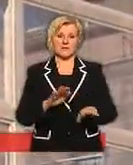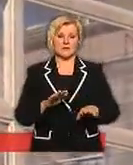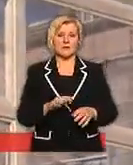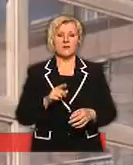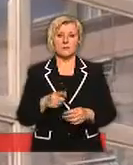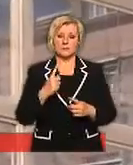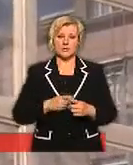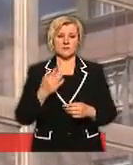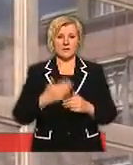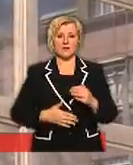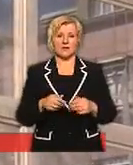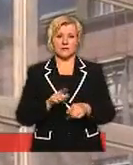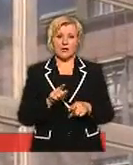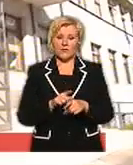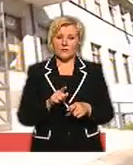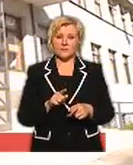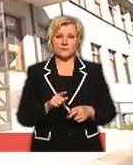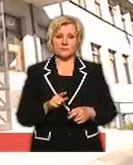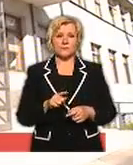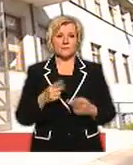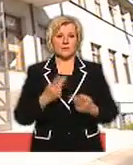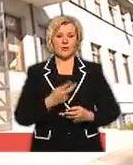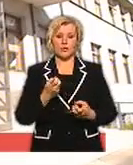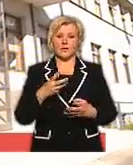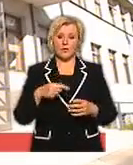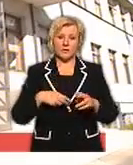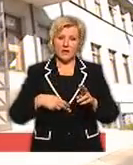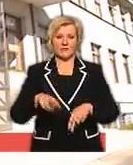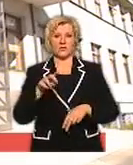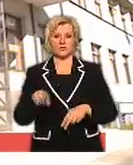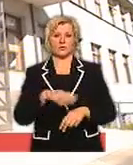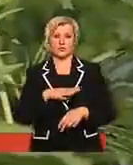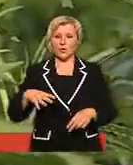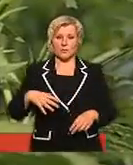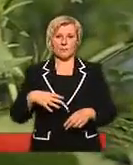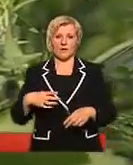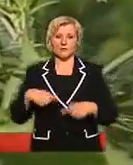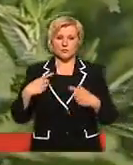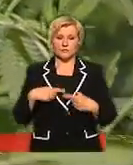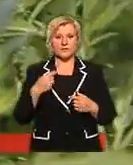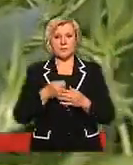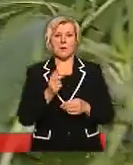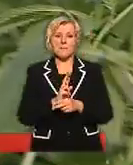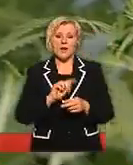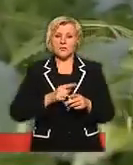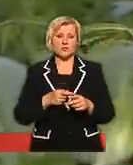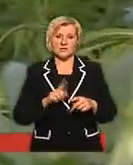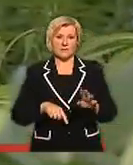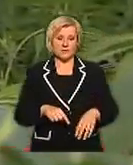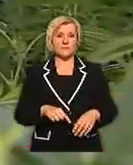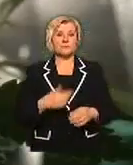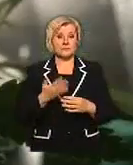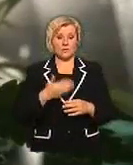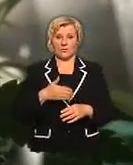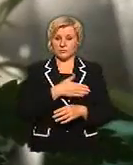malé považovat takové množství, které vícenásobně překračuje běžnou dávku obvyklého konzumenta. Donedávna upravovalo